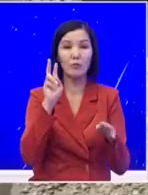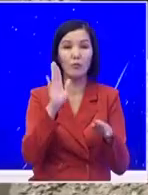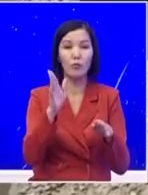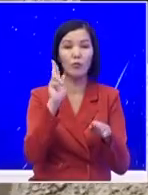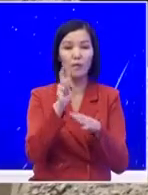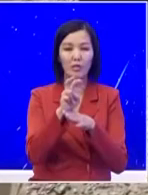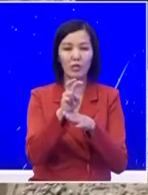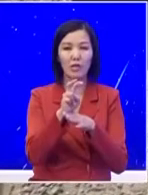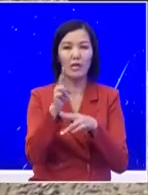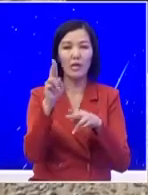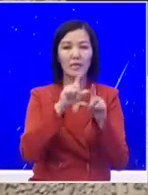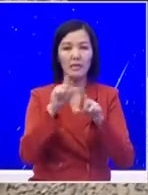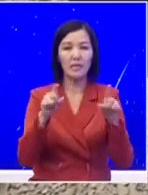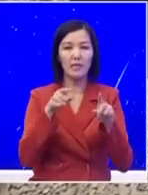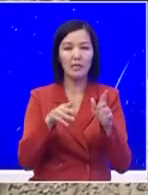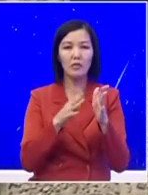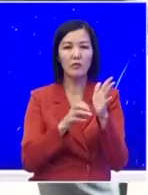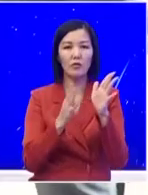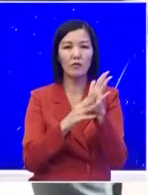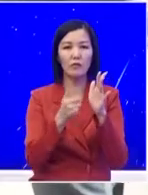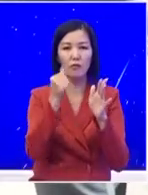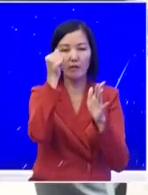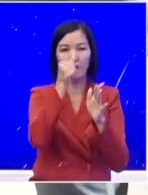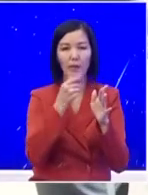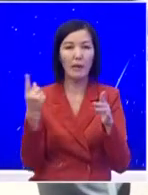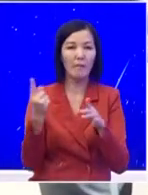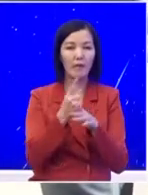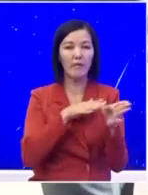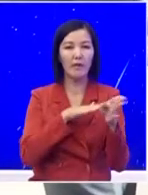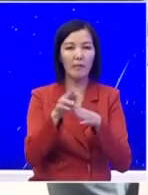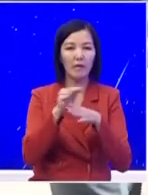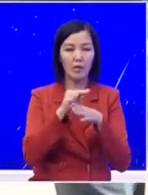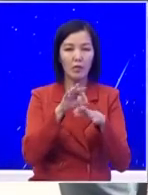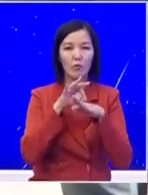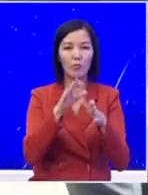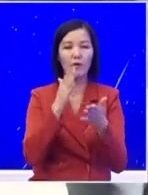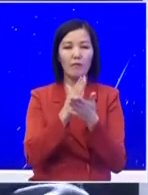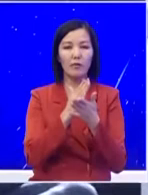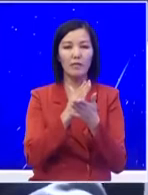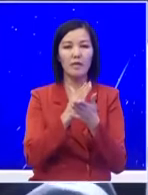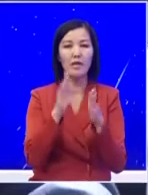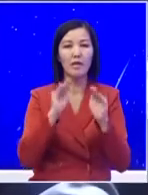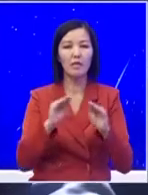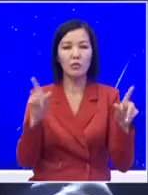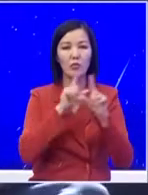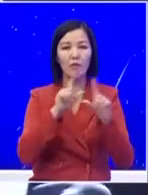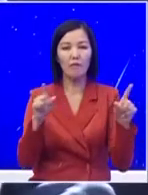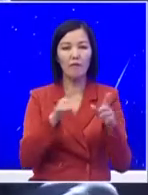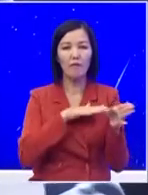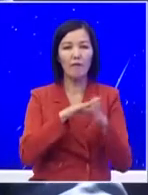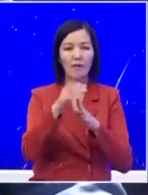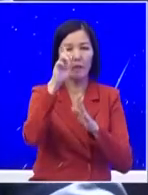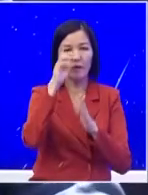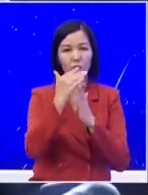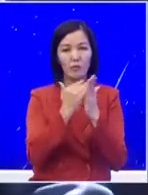было построено в 1991 году и за это время впервые проходит реконструкцию. Ремонт дошкольного учреждения идет в рамках